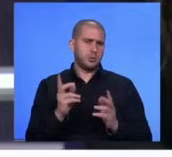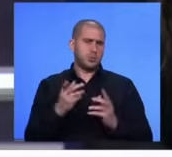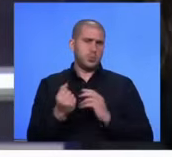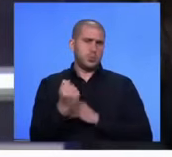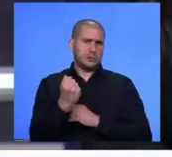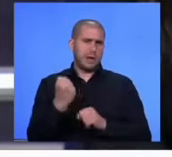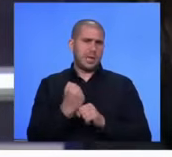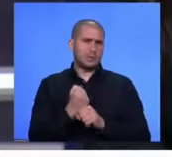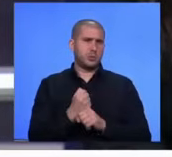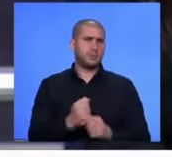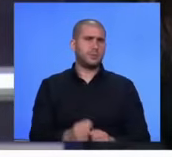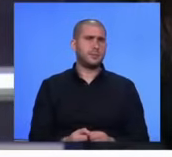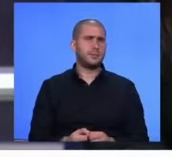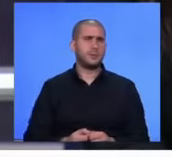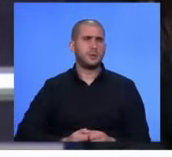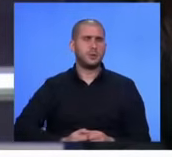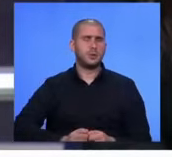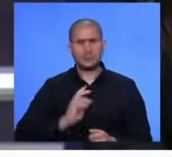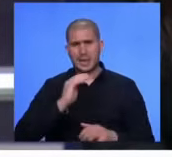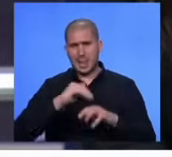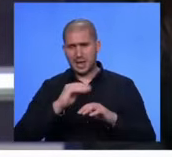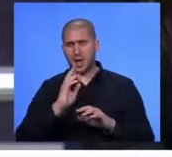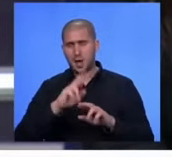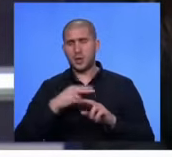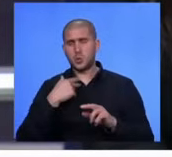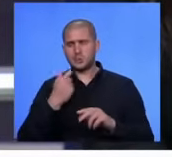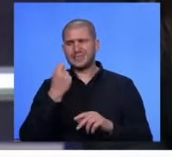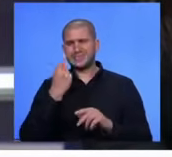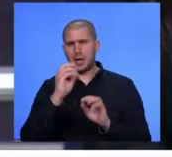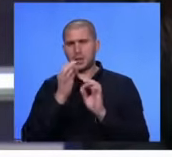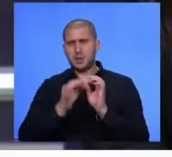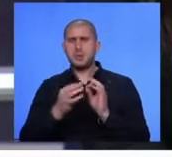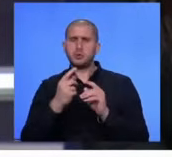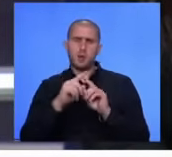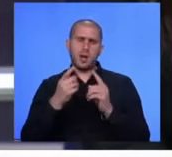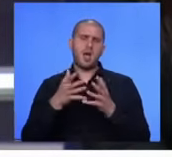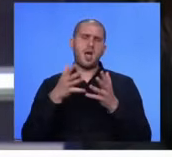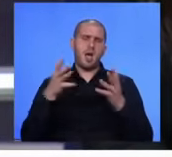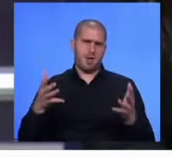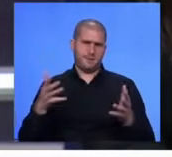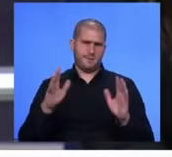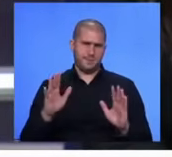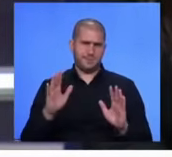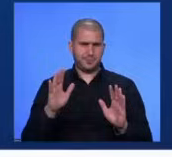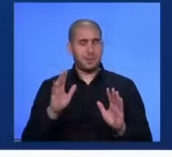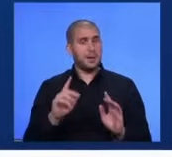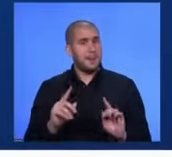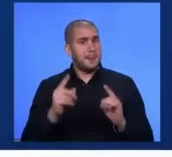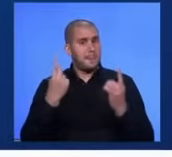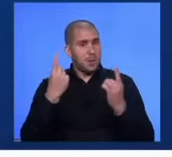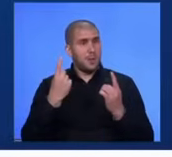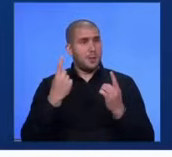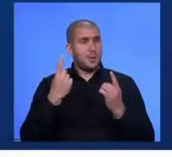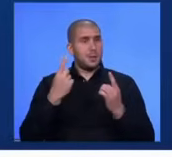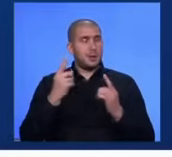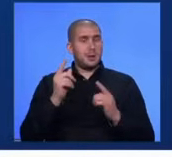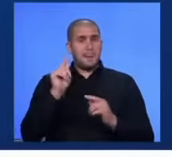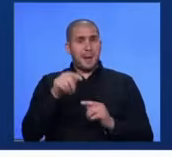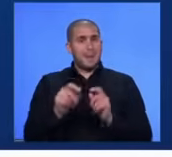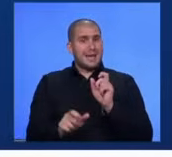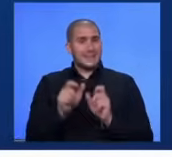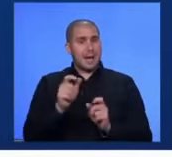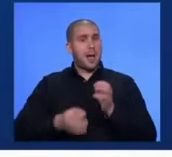את זה למקום אחר. יכולה להעיר משהו? תעירי משהו, ואני רוצה לקחת את זה טיפונת למשהו רחב יותר, שפתאום נהיה פה שבאים אזרחים